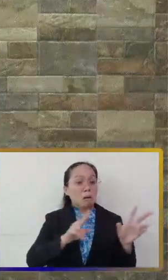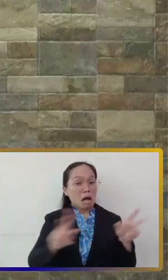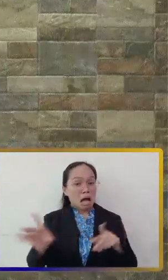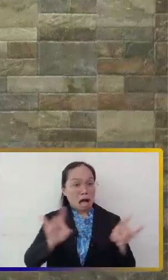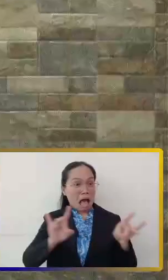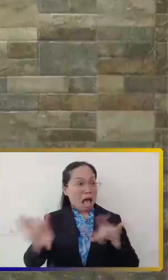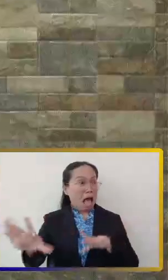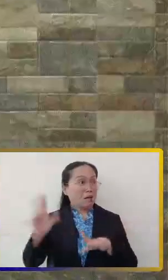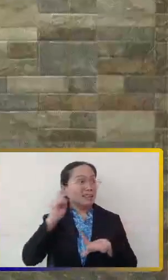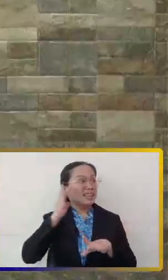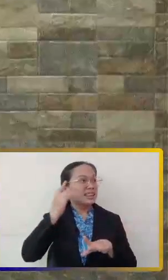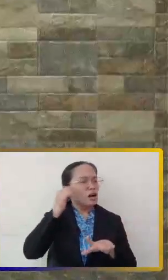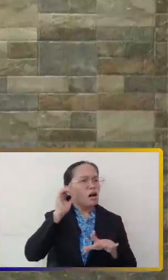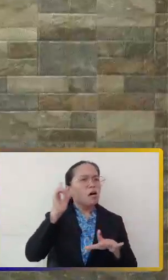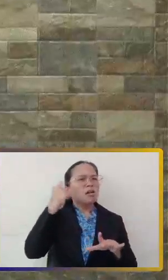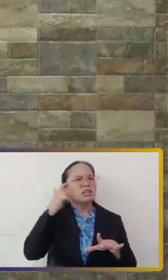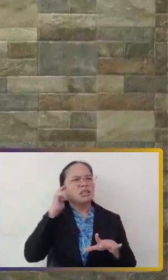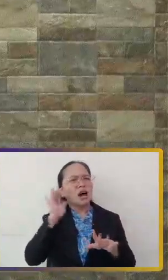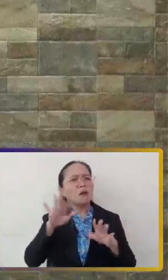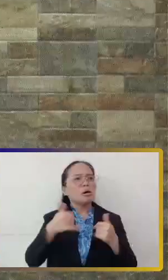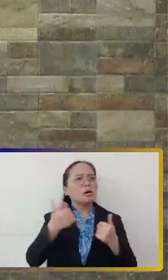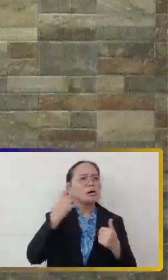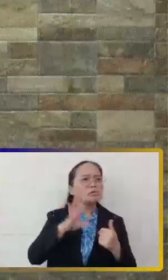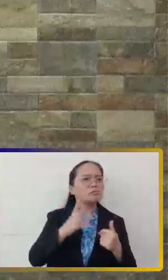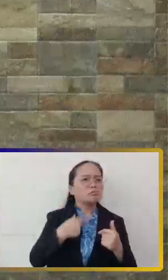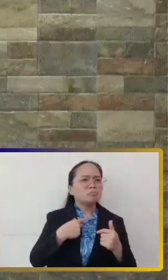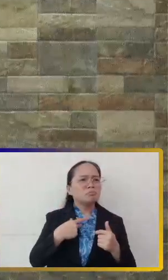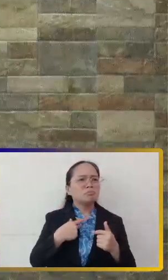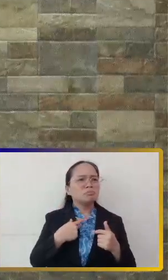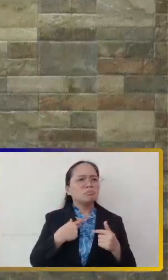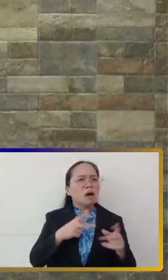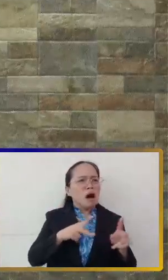kung paano niya siniparate ang kanyang sarili para sa akin.